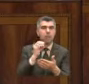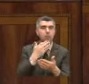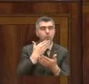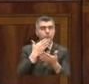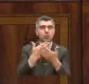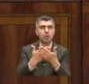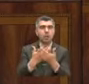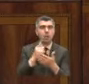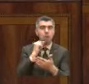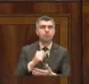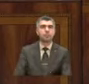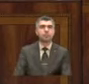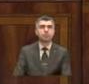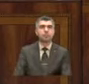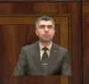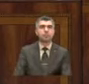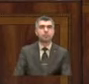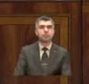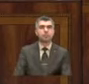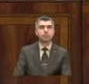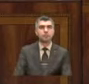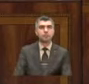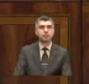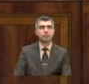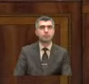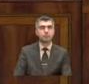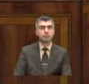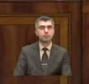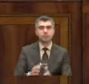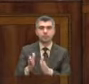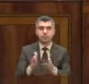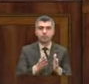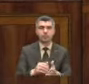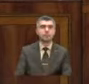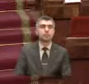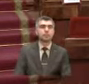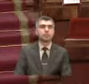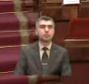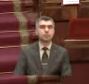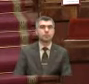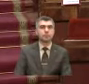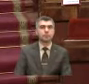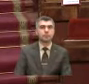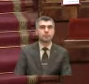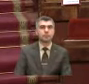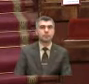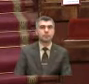شكرا لكم السيد نائب محترم، شكرا لكم، انتهى الوقت، شكرا لكم. شكرا السيد نائب محترم. الكلمة الآن لفريق الأصالة